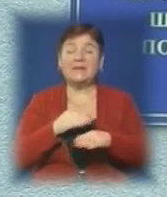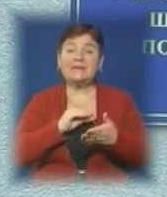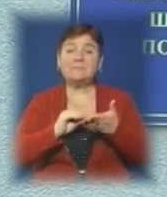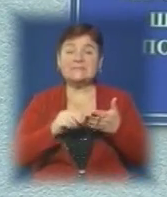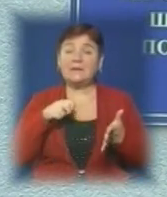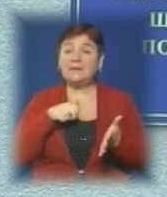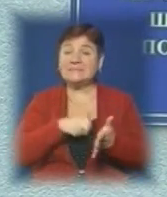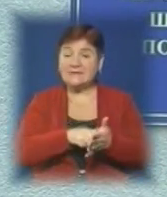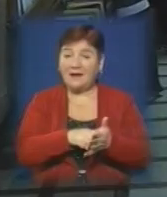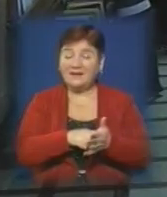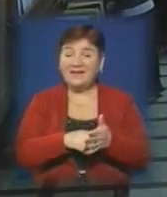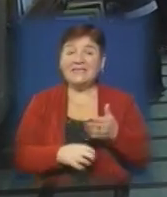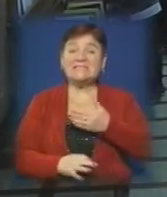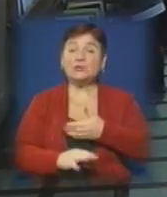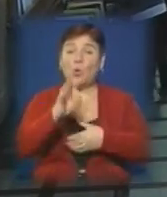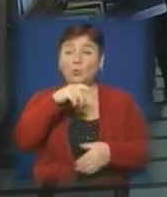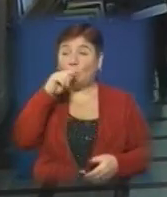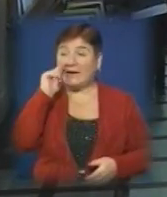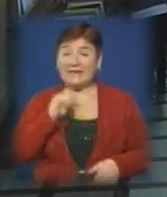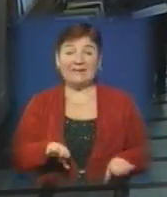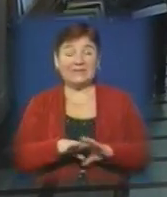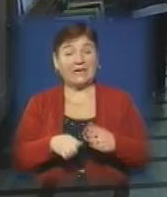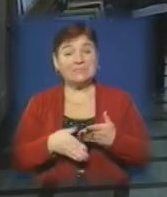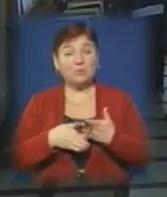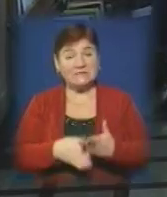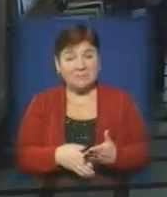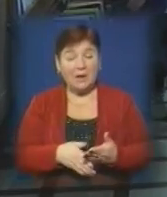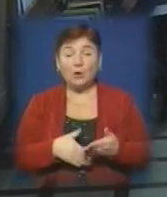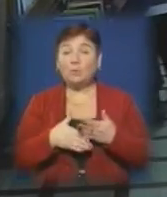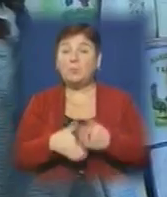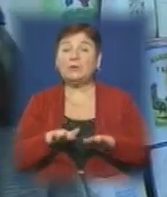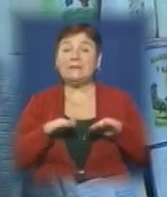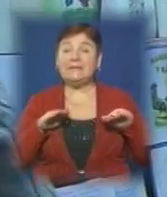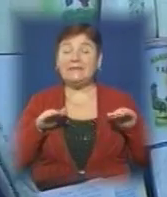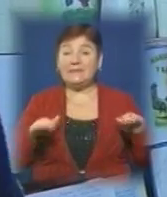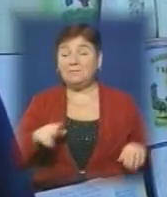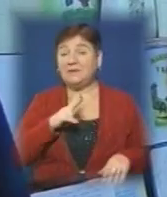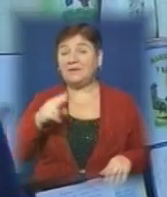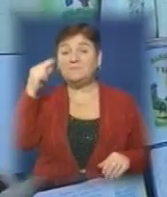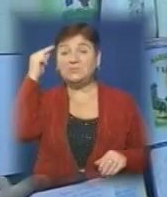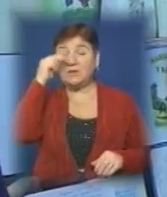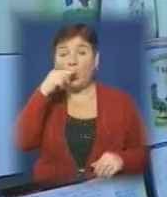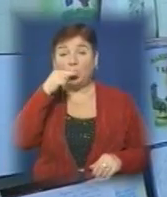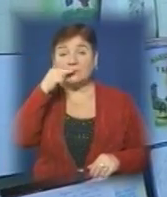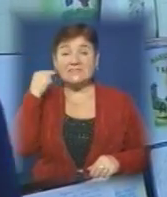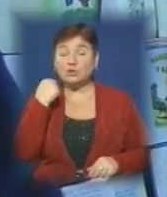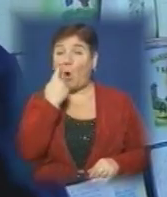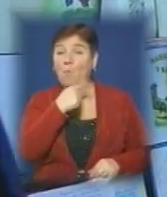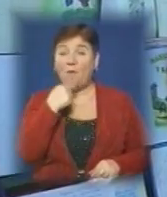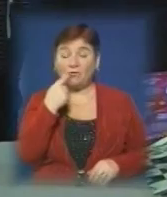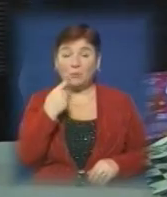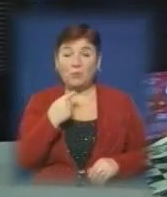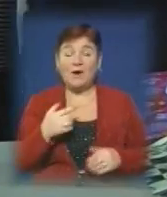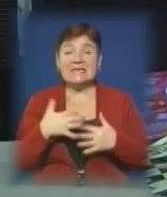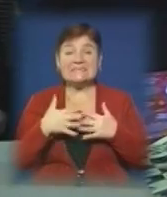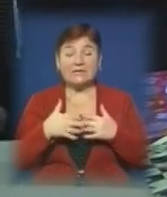написали листа до друга зі сходу України. У такий спосіб вони вирішили допомогти дітям, які навчаються та живуть в російськомовному середовищі,